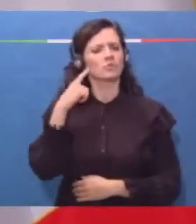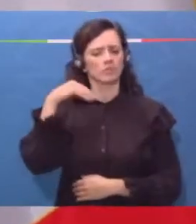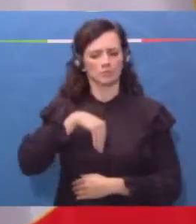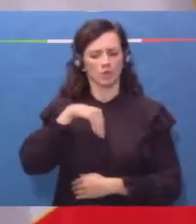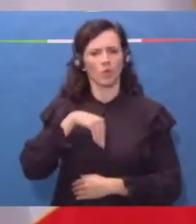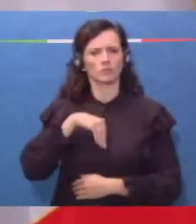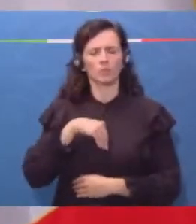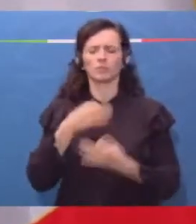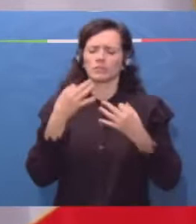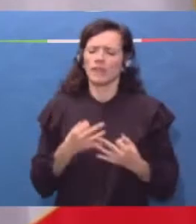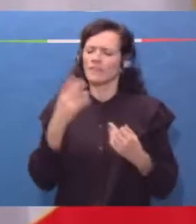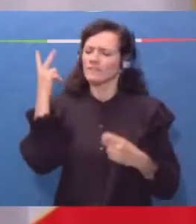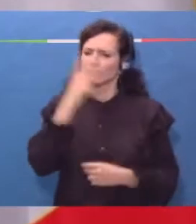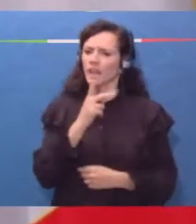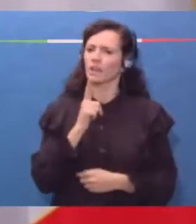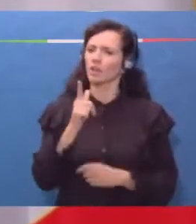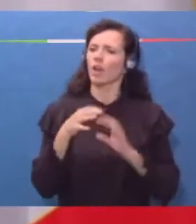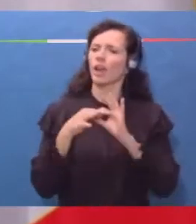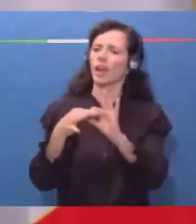nostri legami.